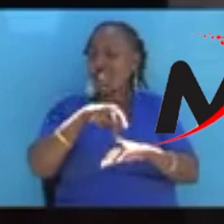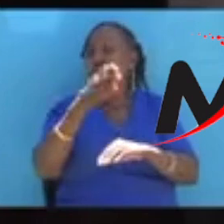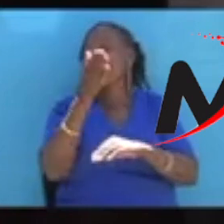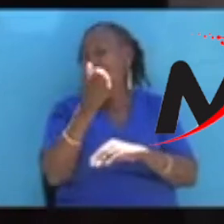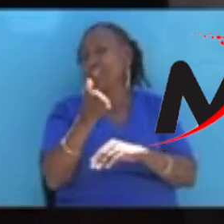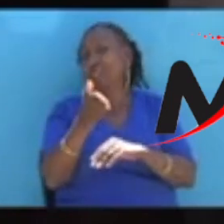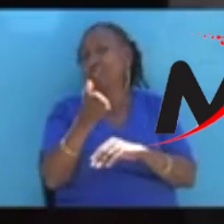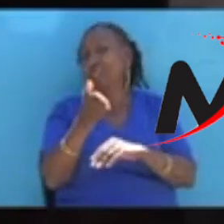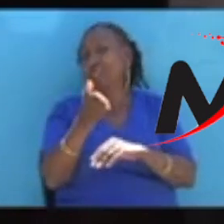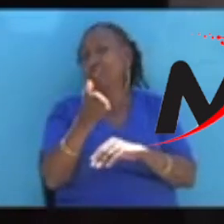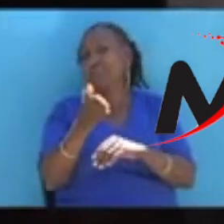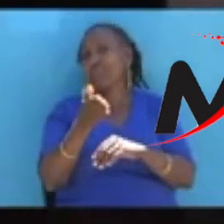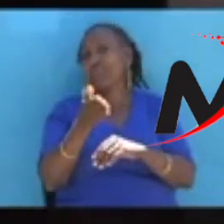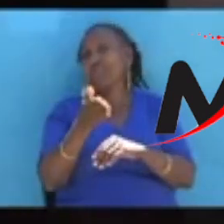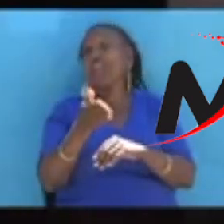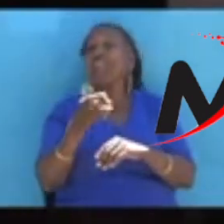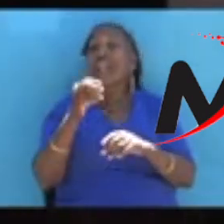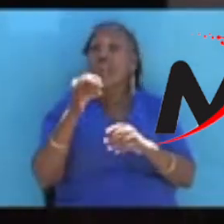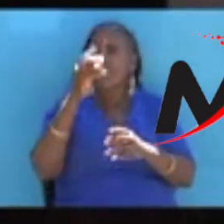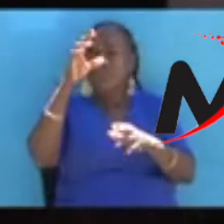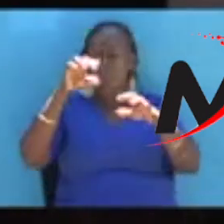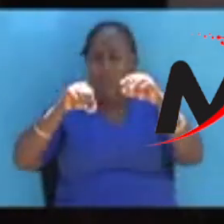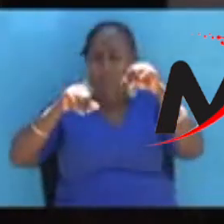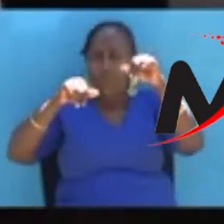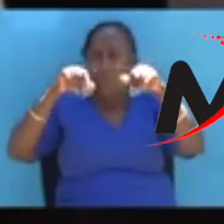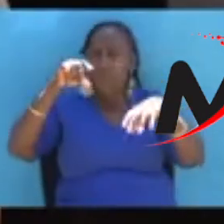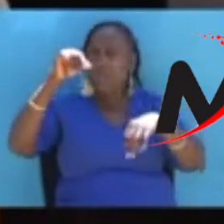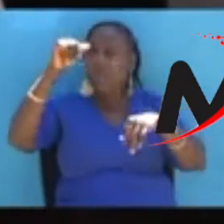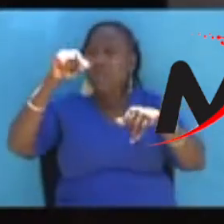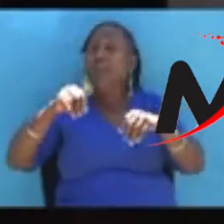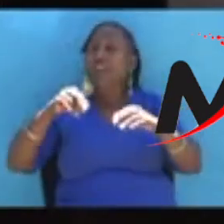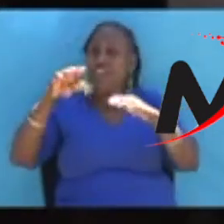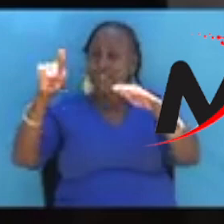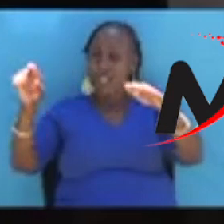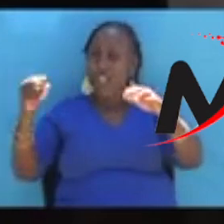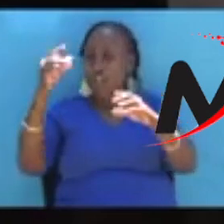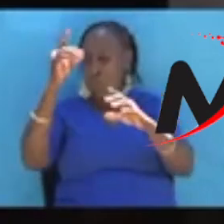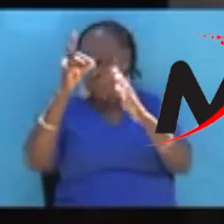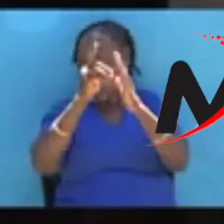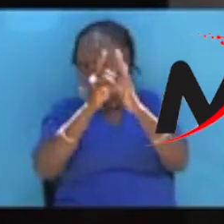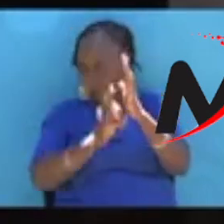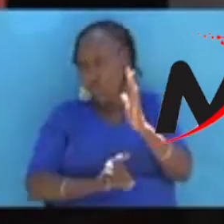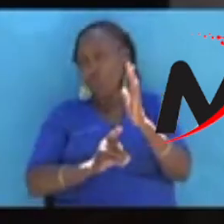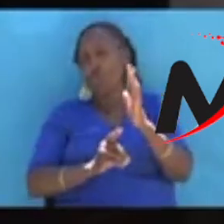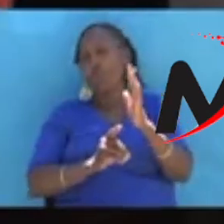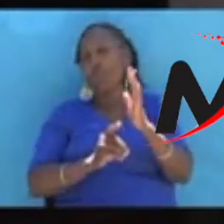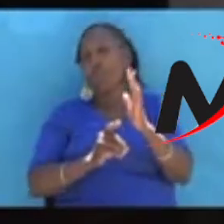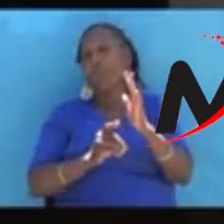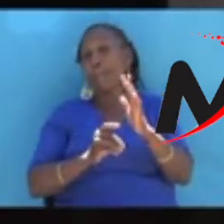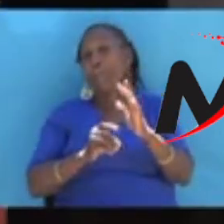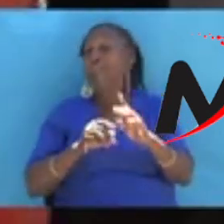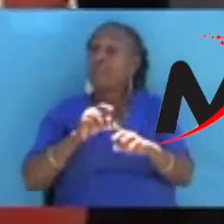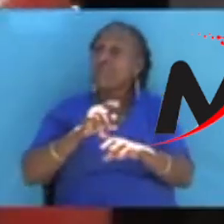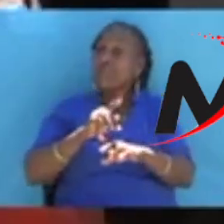kwamba imeanza kushuka. Fertilizer najua umetumana huku Narok, North Rift